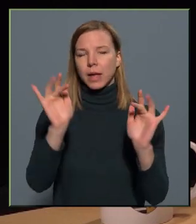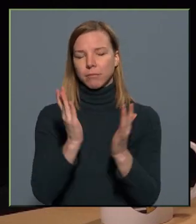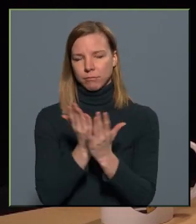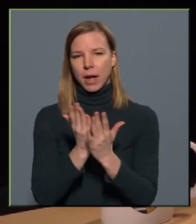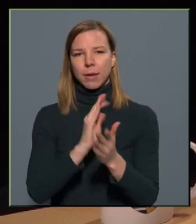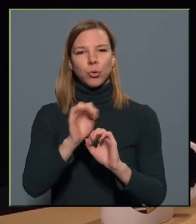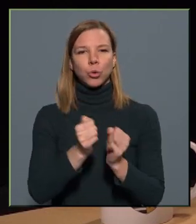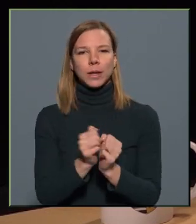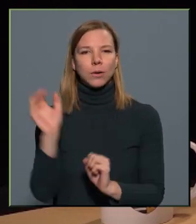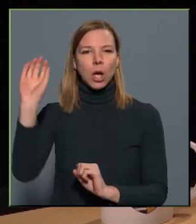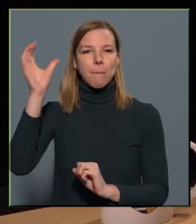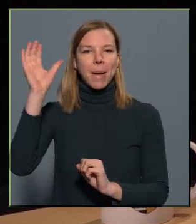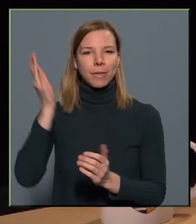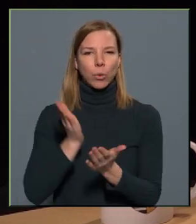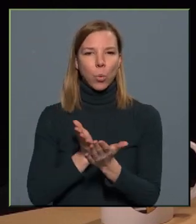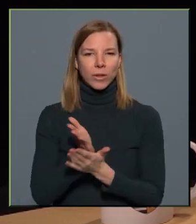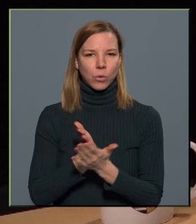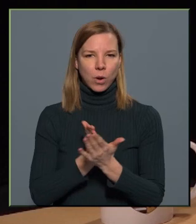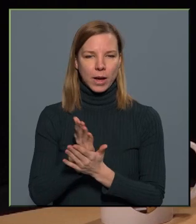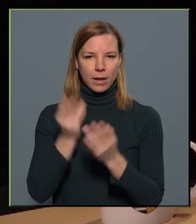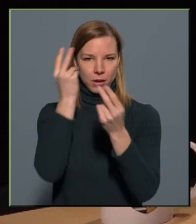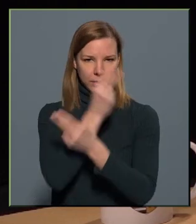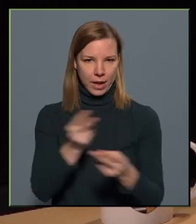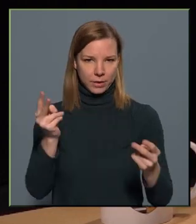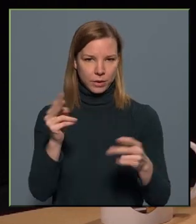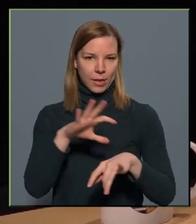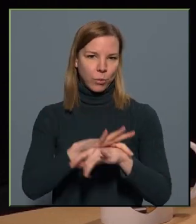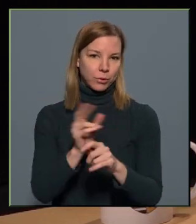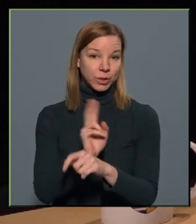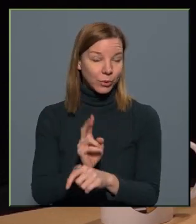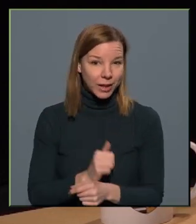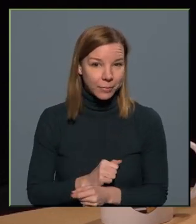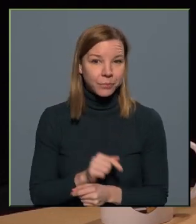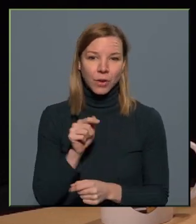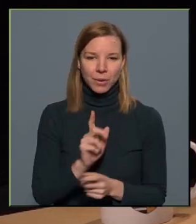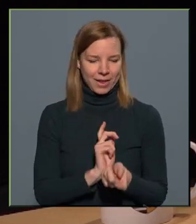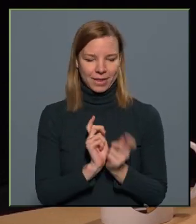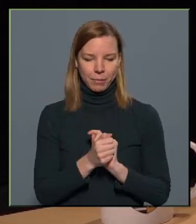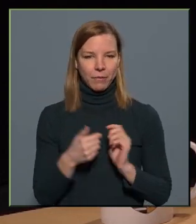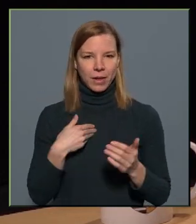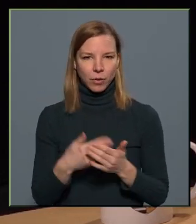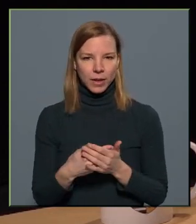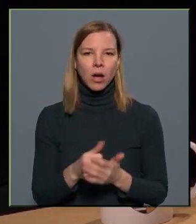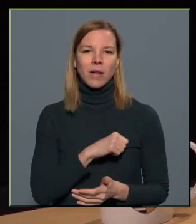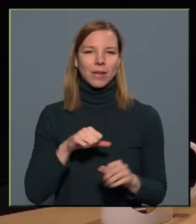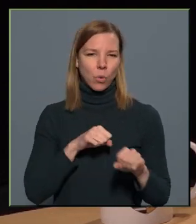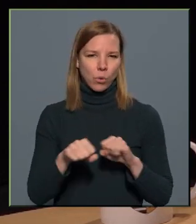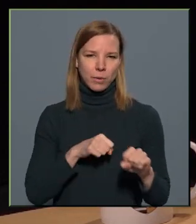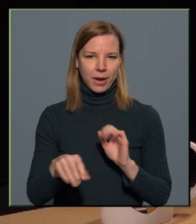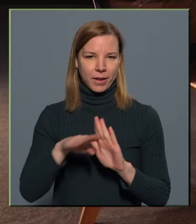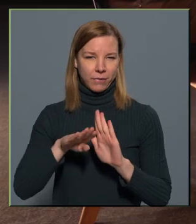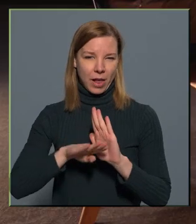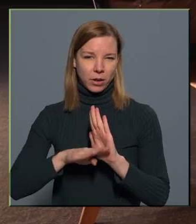által ellátott orvosügyelet. Mindaddig, amíg ez nem változik, az önkormányzat feladata marad, úgyhogy az évnek ez egy nagy